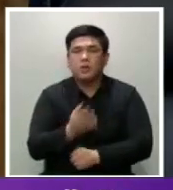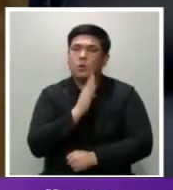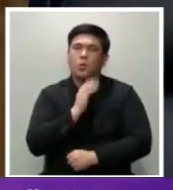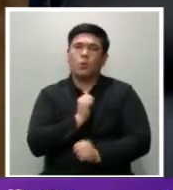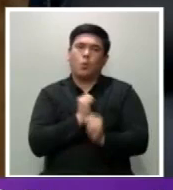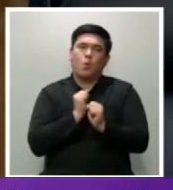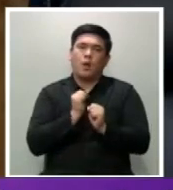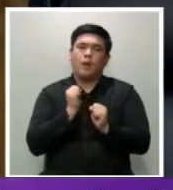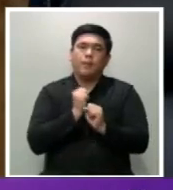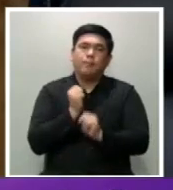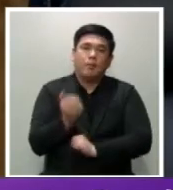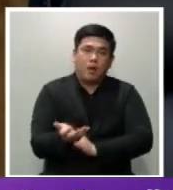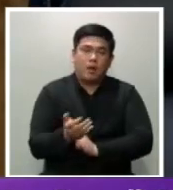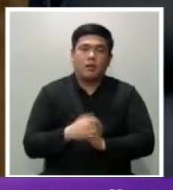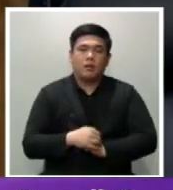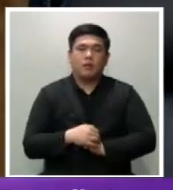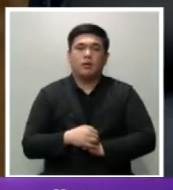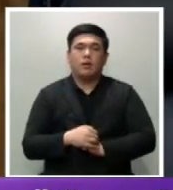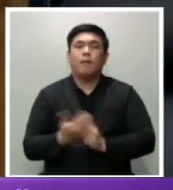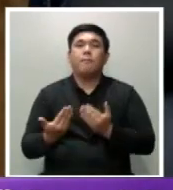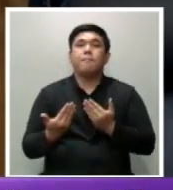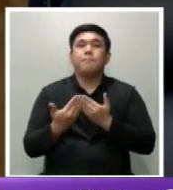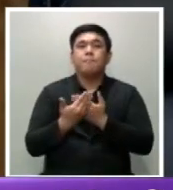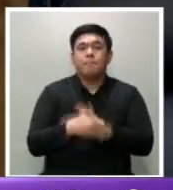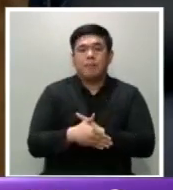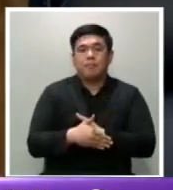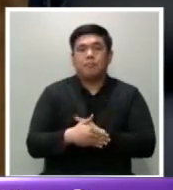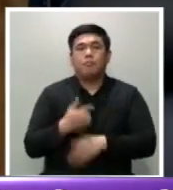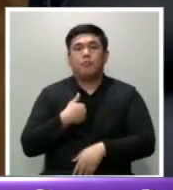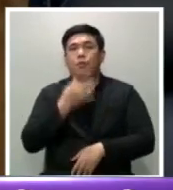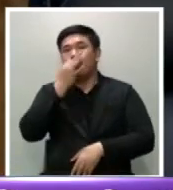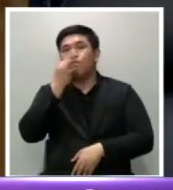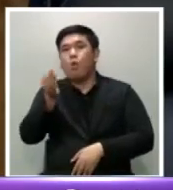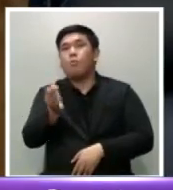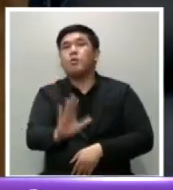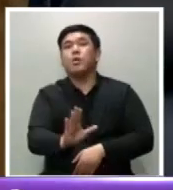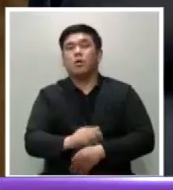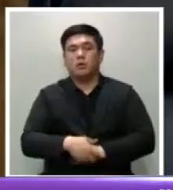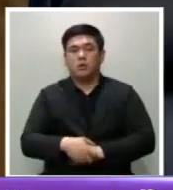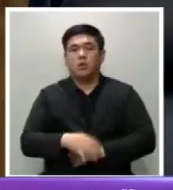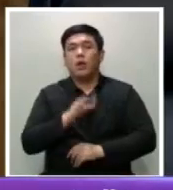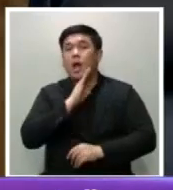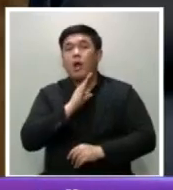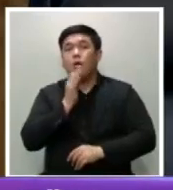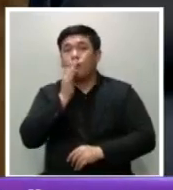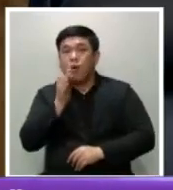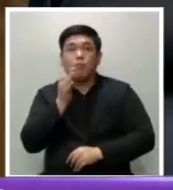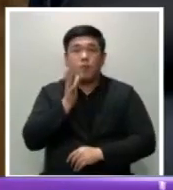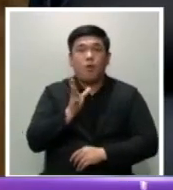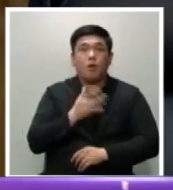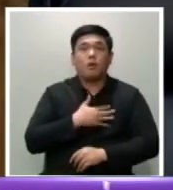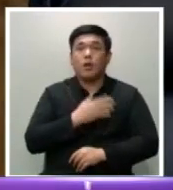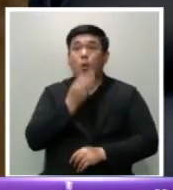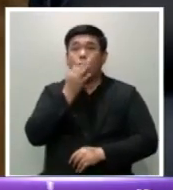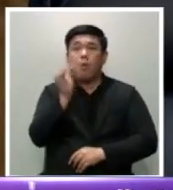างนี้เราเปลี่ยนใหม่ว่าเราไม่ฟ้องเพราะวันนั้นฟ้องไม่ฟ้องอยู่ในมือเรายัง